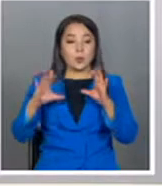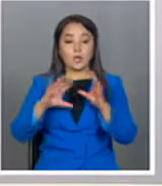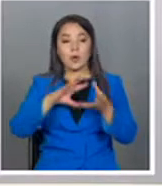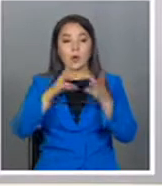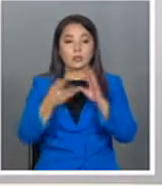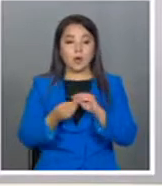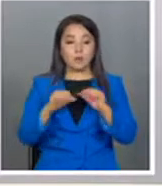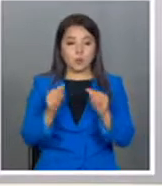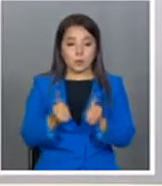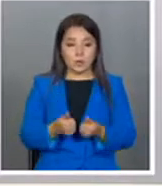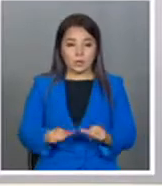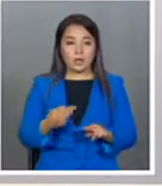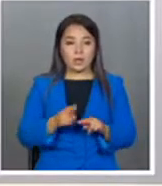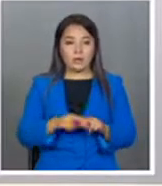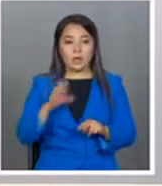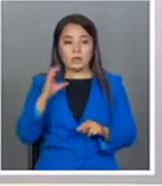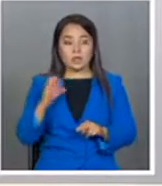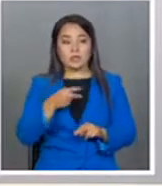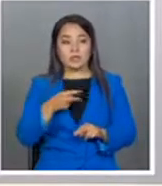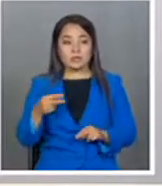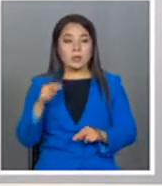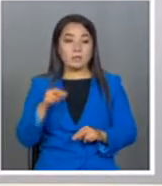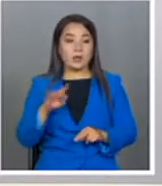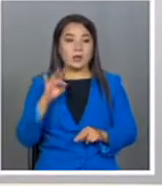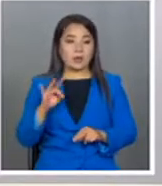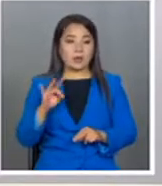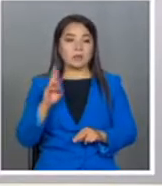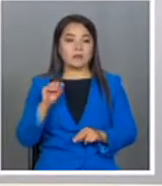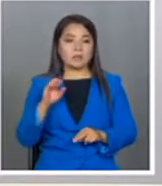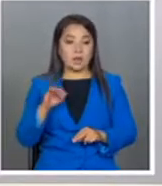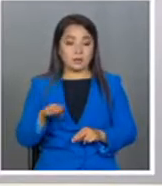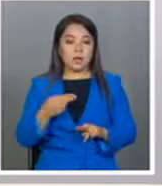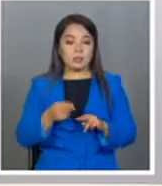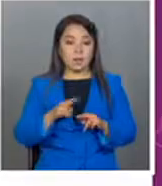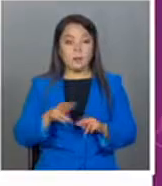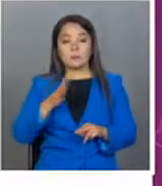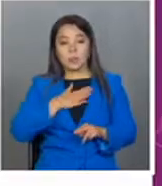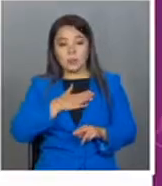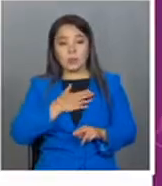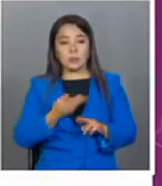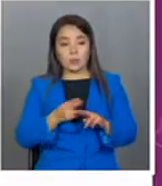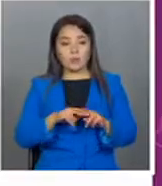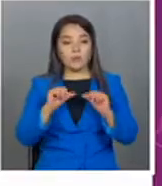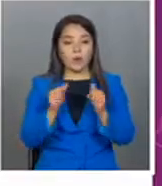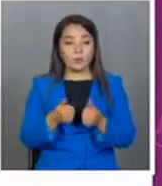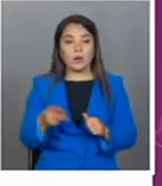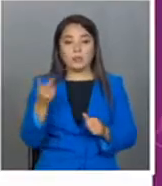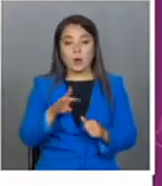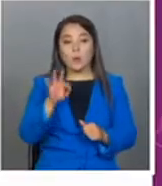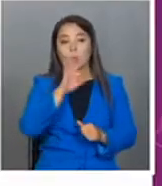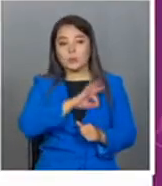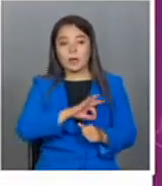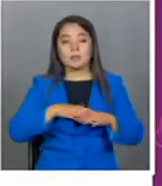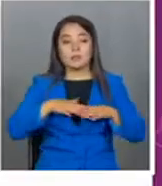формуласы. Ол С тең болады пи р квадрат. Енді біз осы екі формуланы қолданып, бүгін